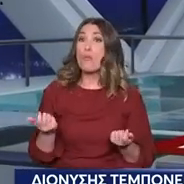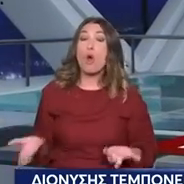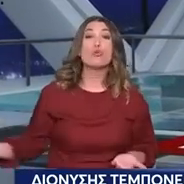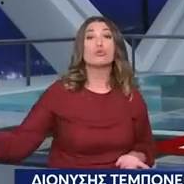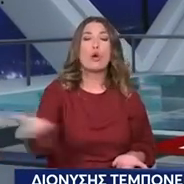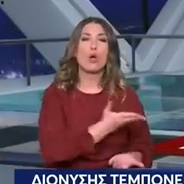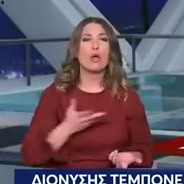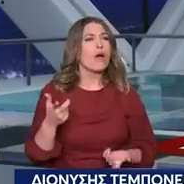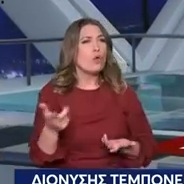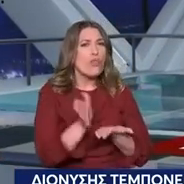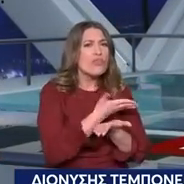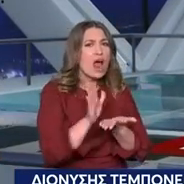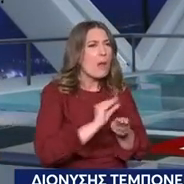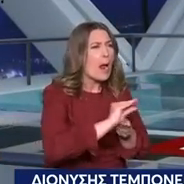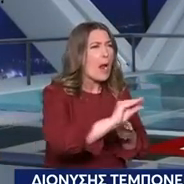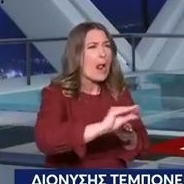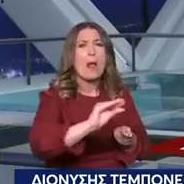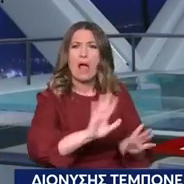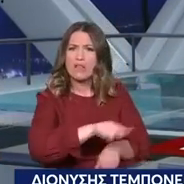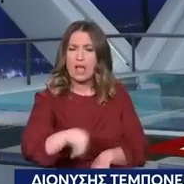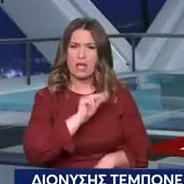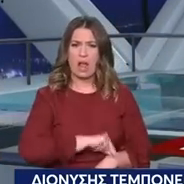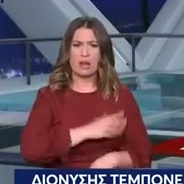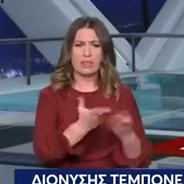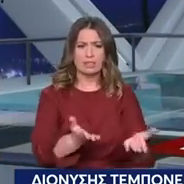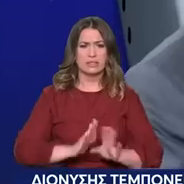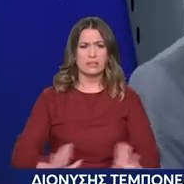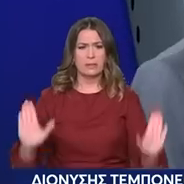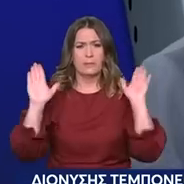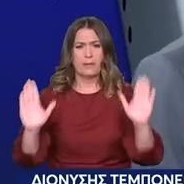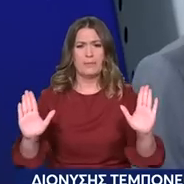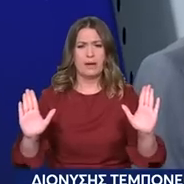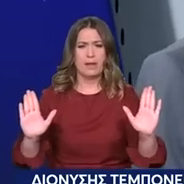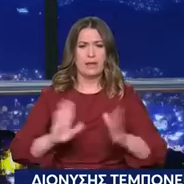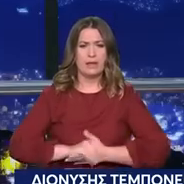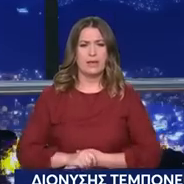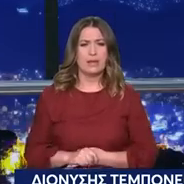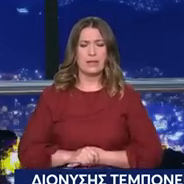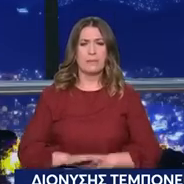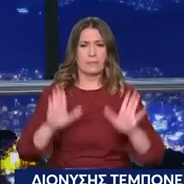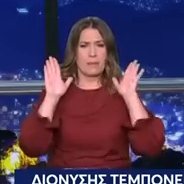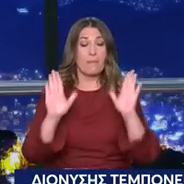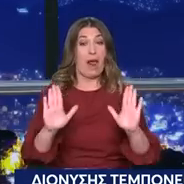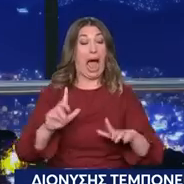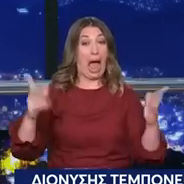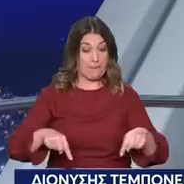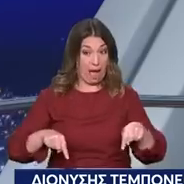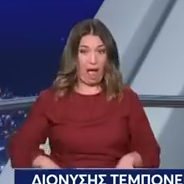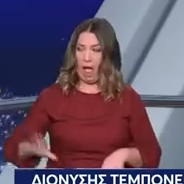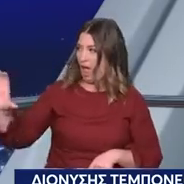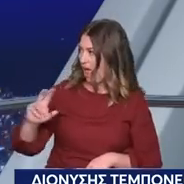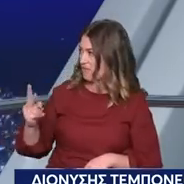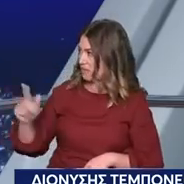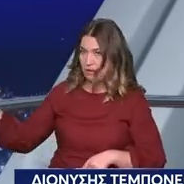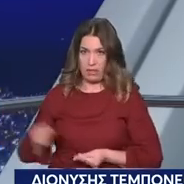σημαίνει δίκαιη διανομή. Και πολύ καλά θα κάνετε να το φορολογήσετε. Αυτό σημαίνει, προσέξτε. Φτάνουν όλα αυτά για εκείνα που υπόσχεστε. Βεβαίως φτάνουν, διότι αυτά τα χρήματα, αν πέσουν στην αγορά, θα παραχθούν